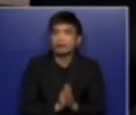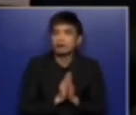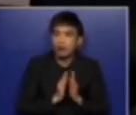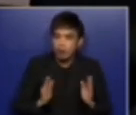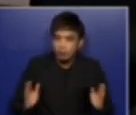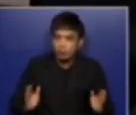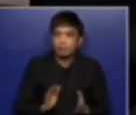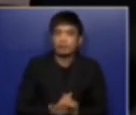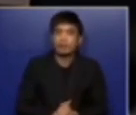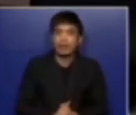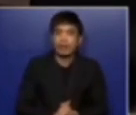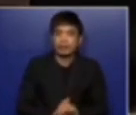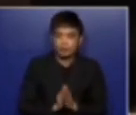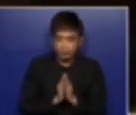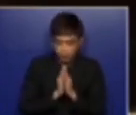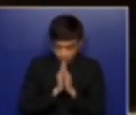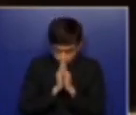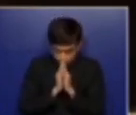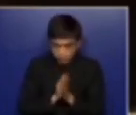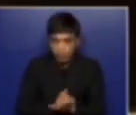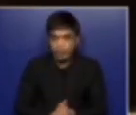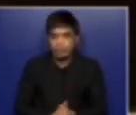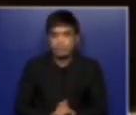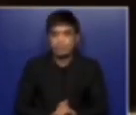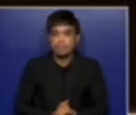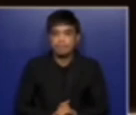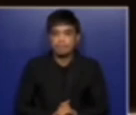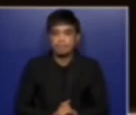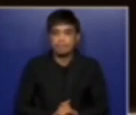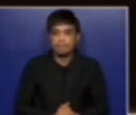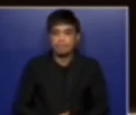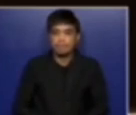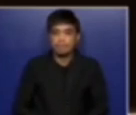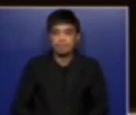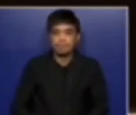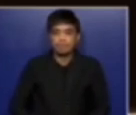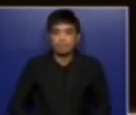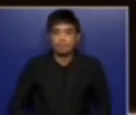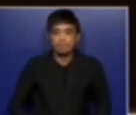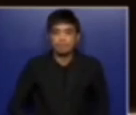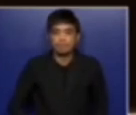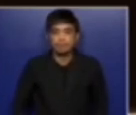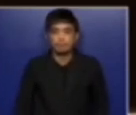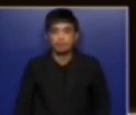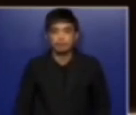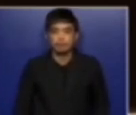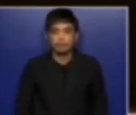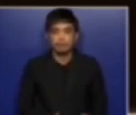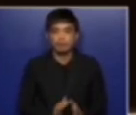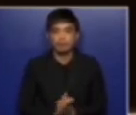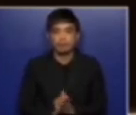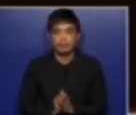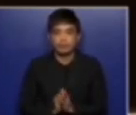ค่ะ ขอบคุณครับต่อไปเชิญท่านสาครเกี่ยวข้องครับ